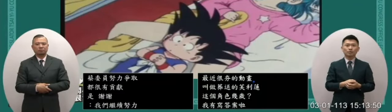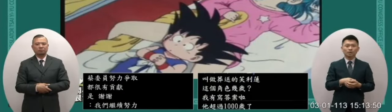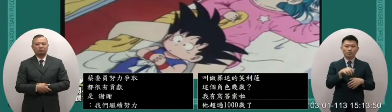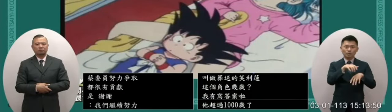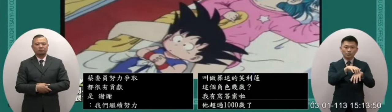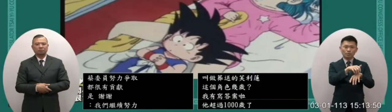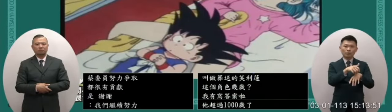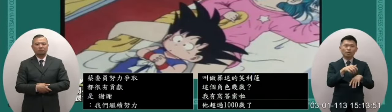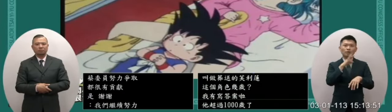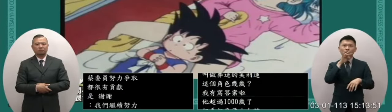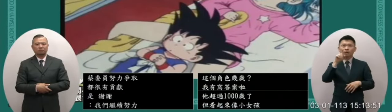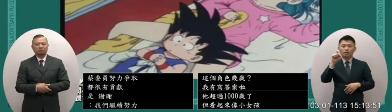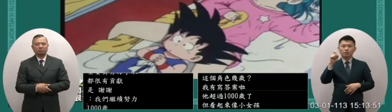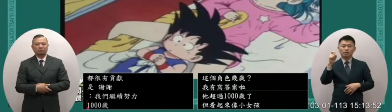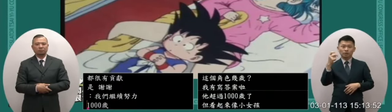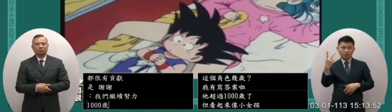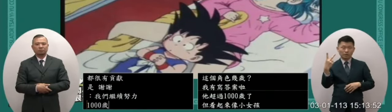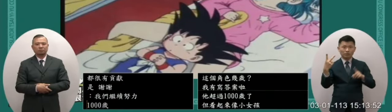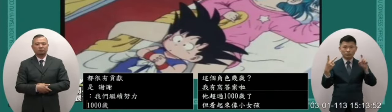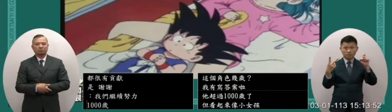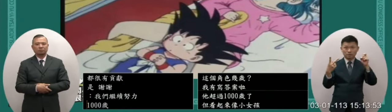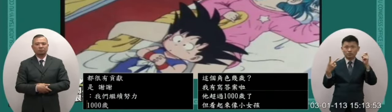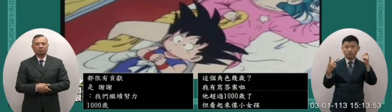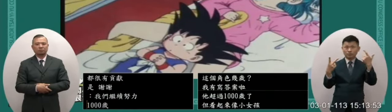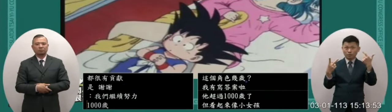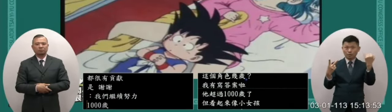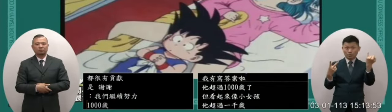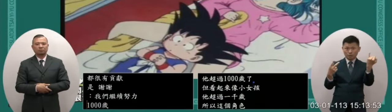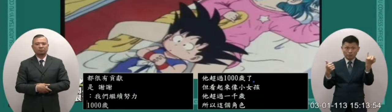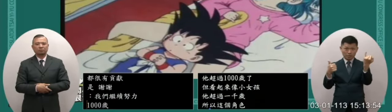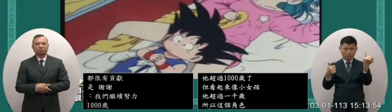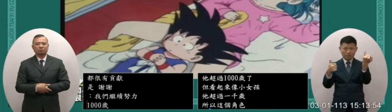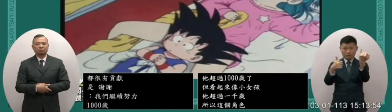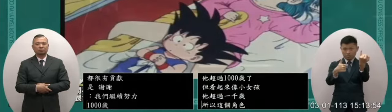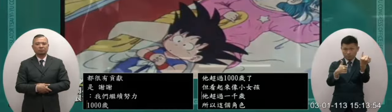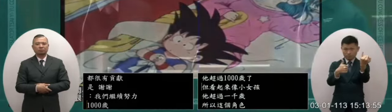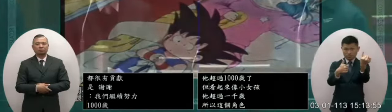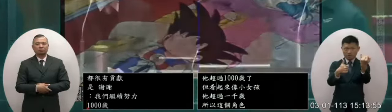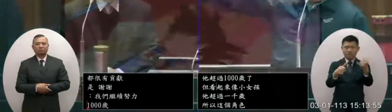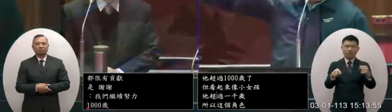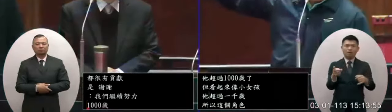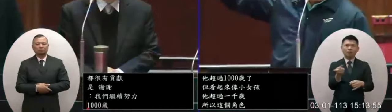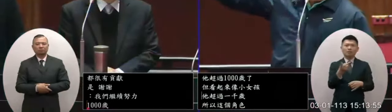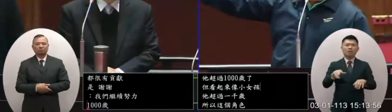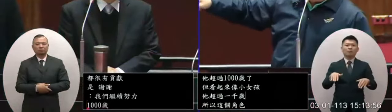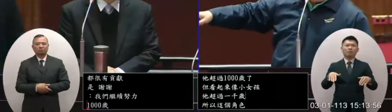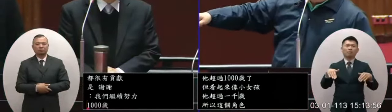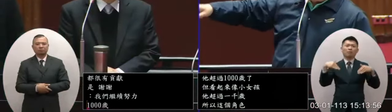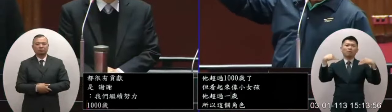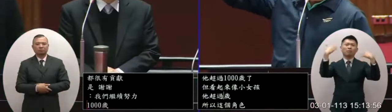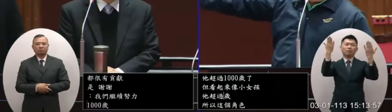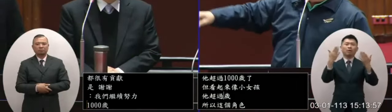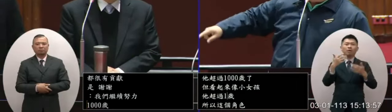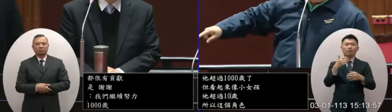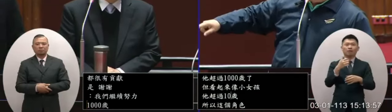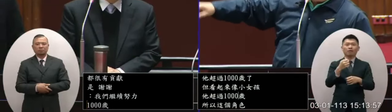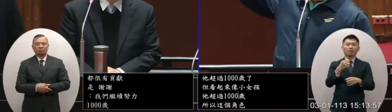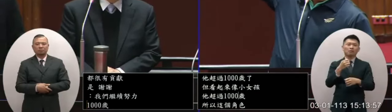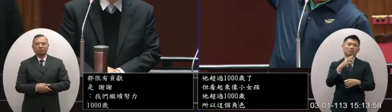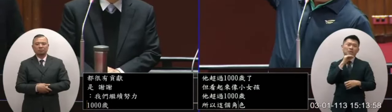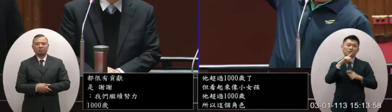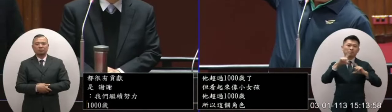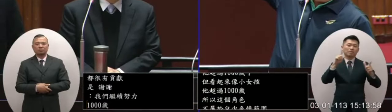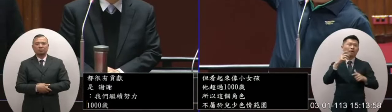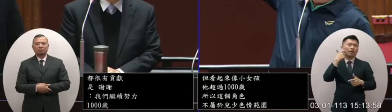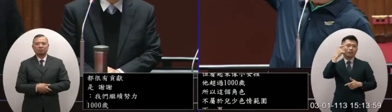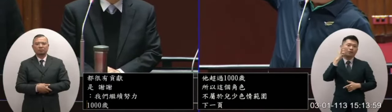十二岁一个十六岁，当然以现在这个虚拟人物到现在他们也长大了，都已经做阿公做阿嬷，可